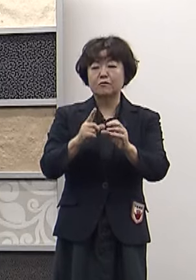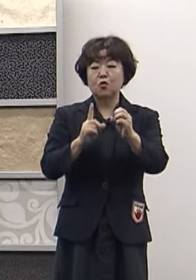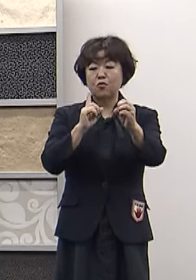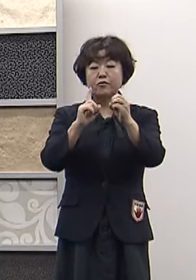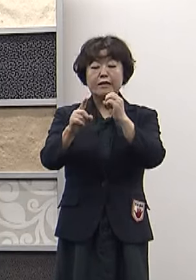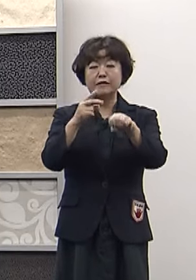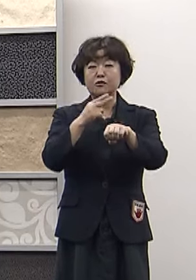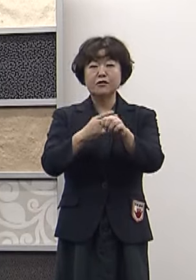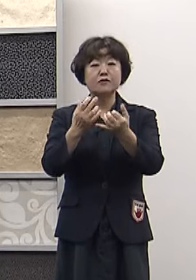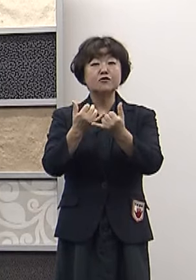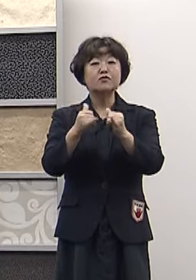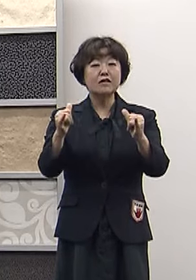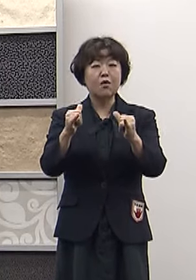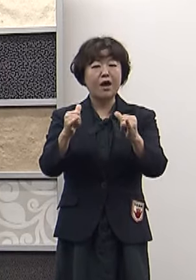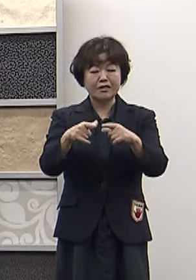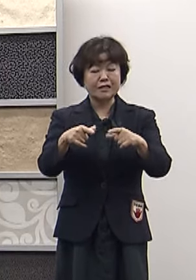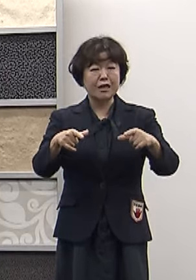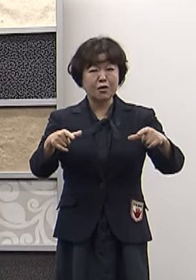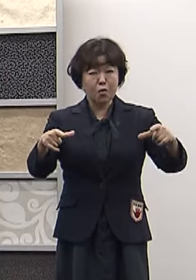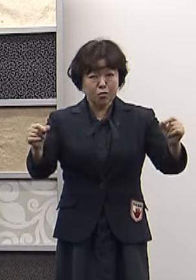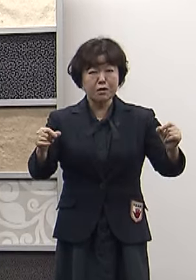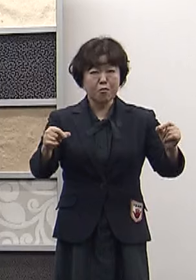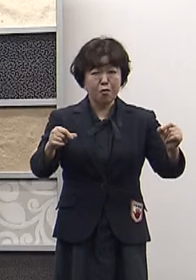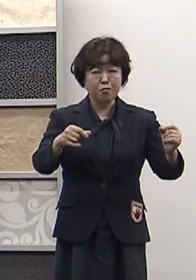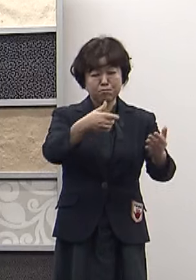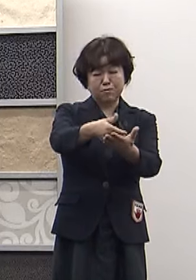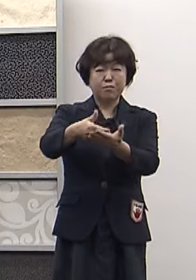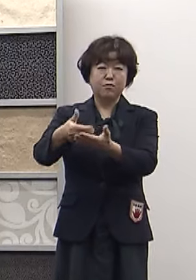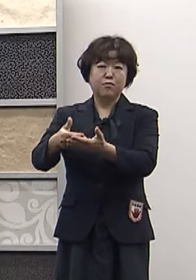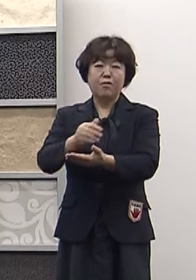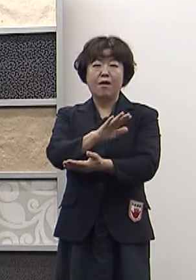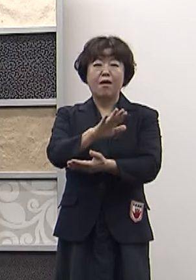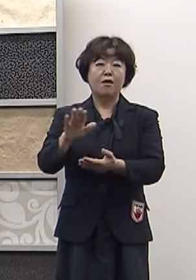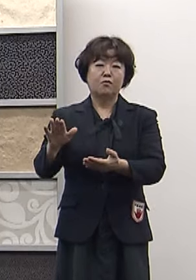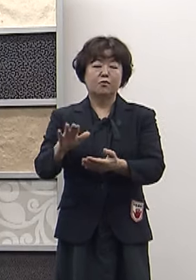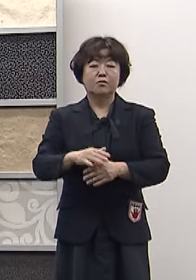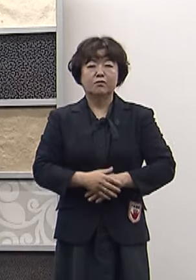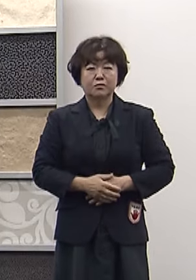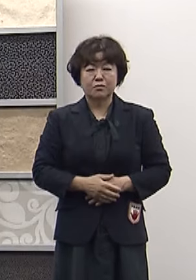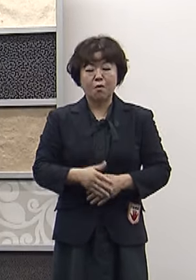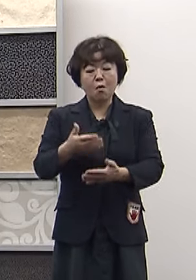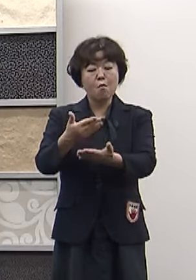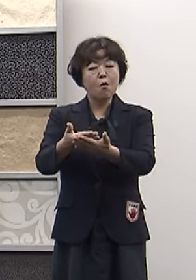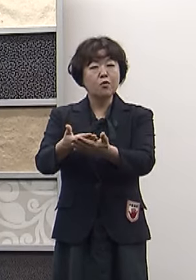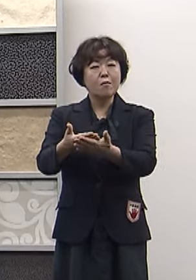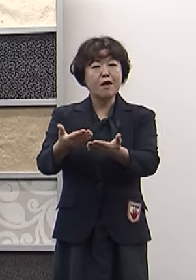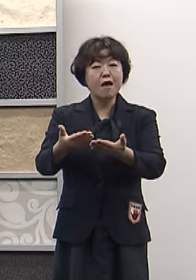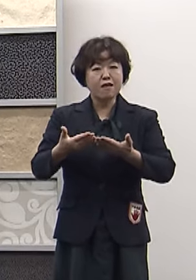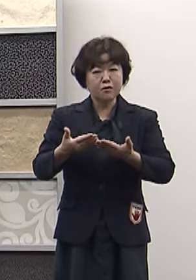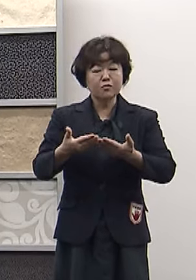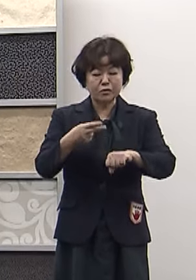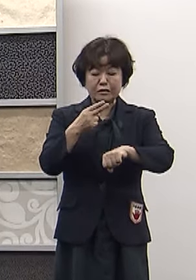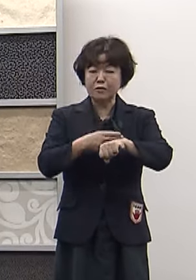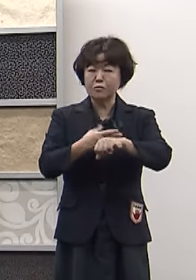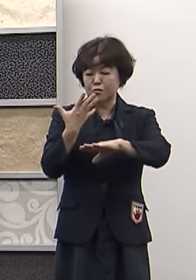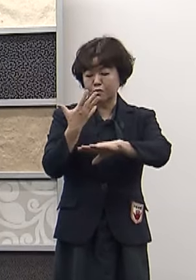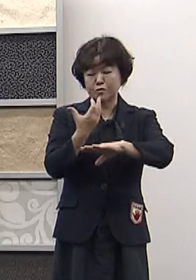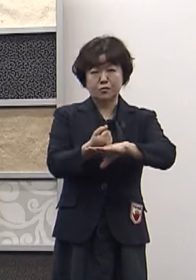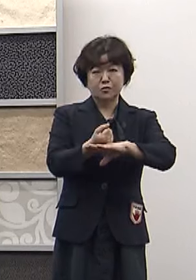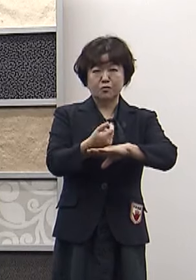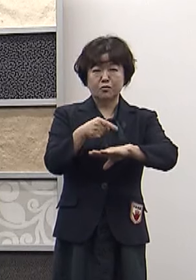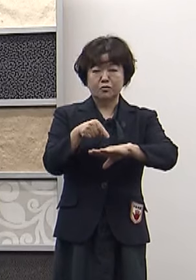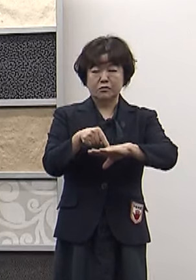もう全国で本当に引っ張りだこになって、ますので、まあ、そういうまさにそういう求められる、その技能を習得していただい